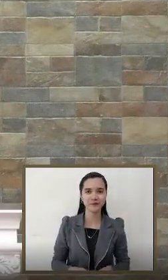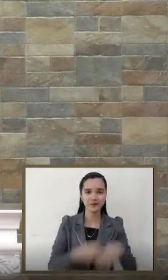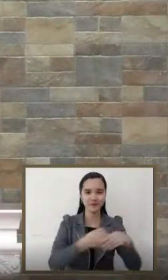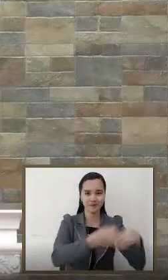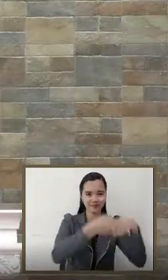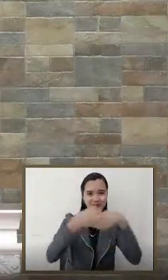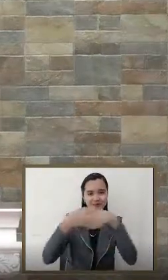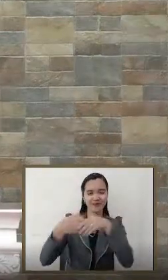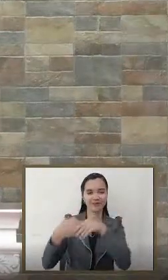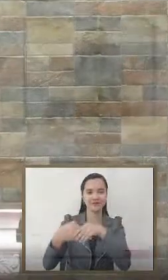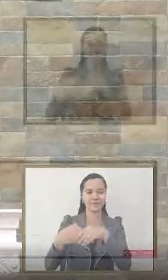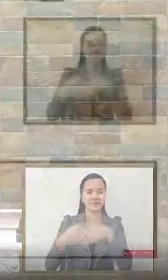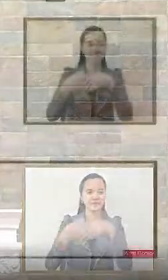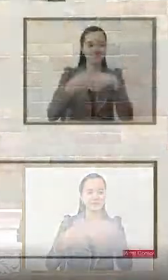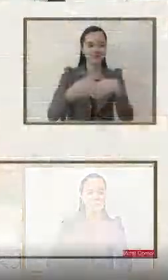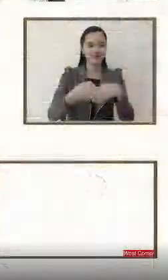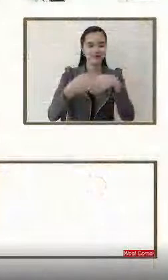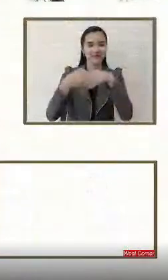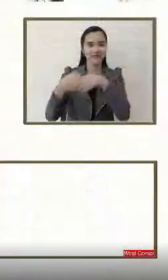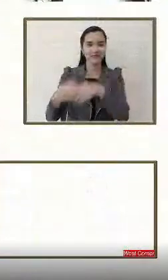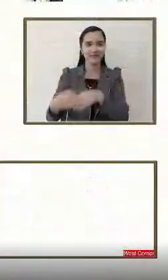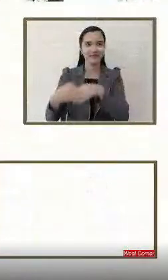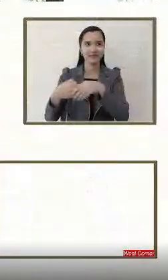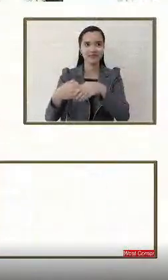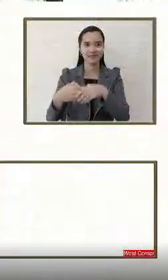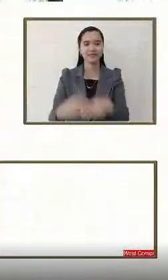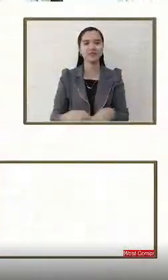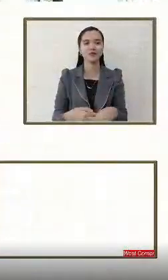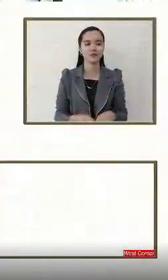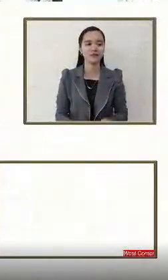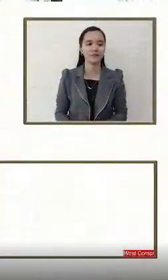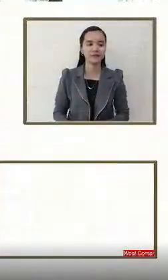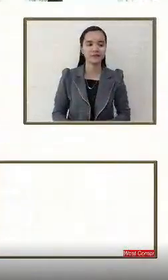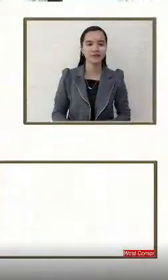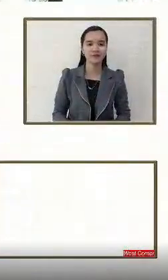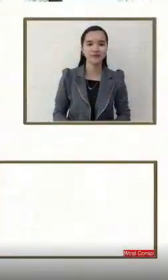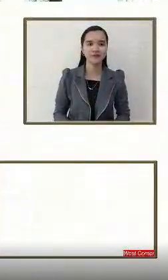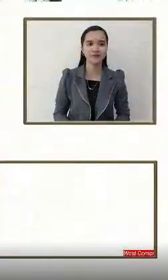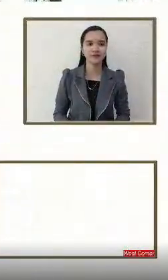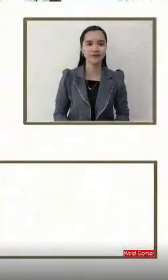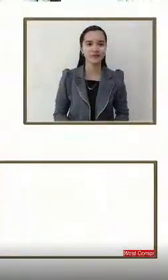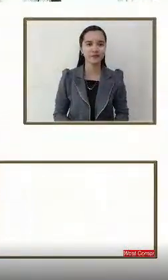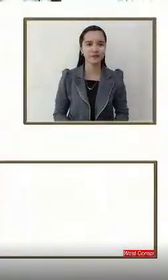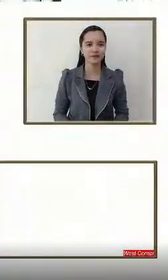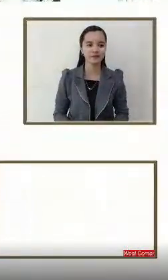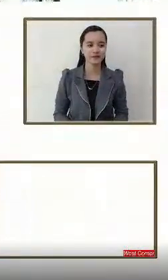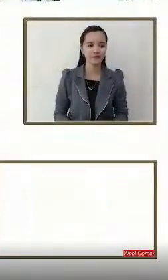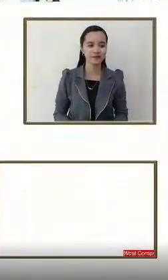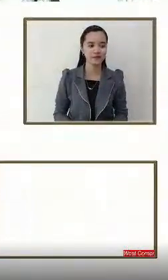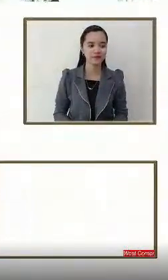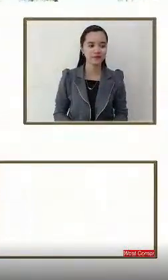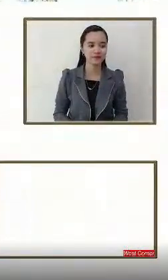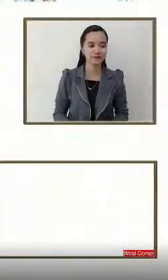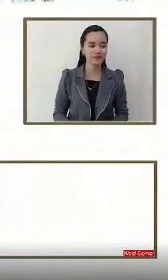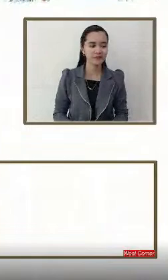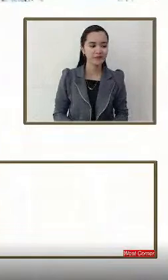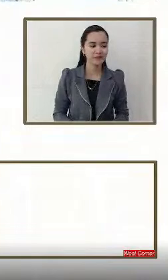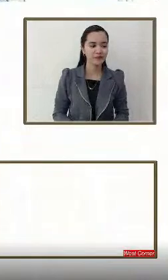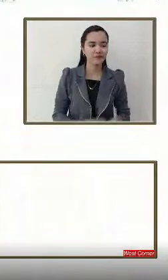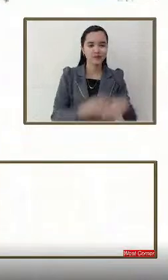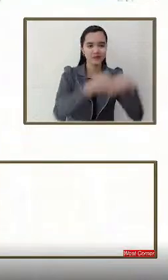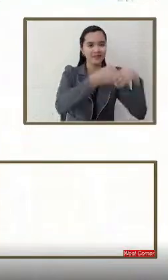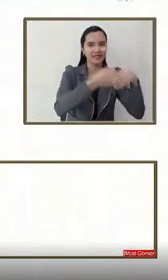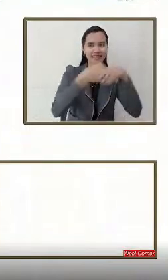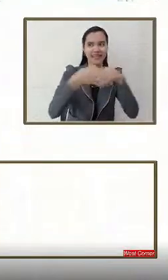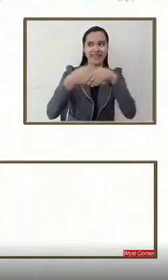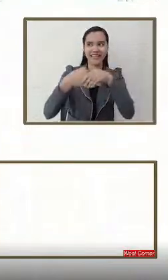nagkakamayan kayo. Yung nasa kabilang row, kamayin nyo nasa kabila. Para hindi na, kasi katabi nyo na yan, kasama nyo na sa bahay yan eh. Ang kamayin